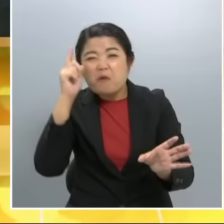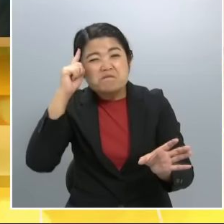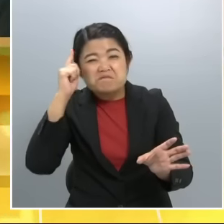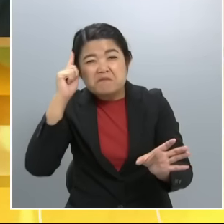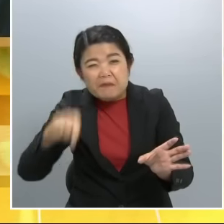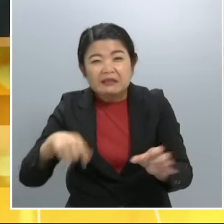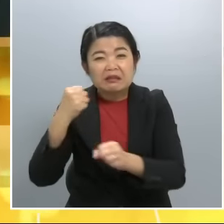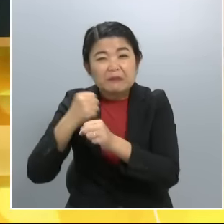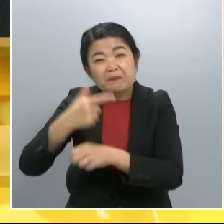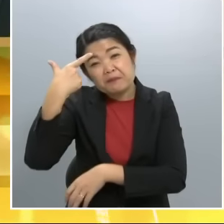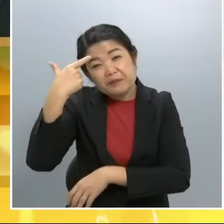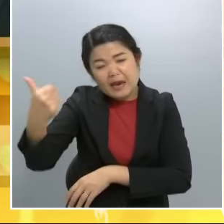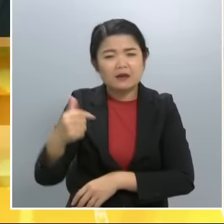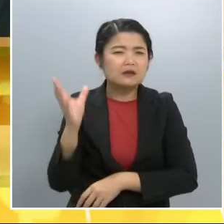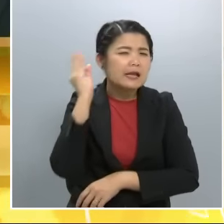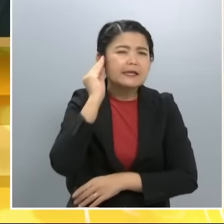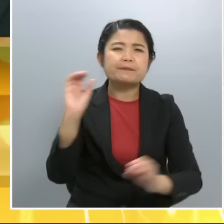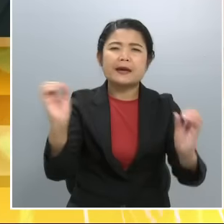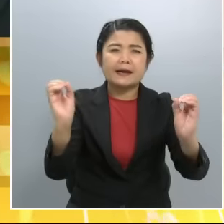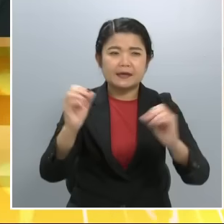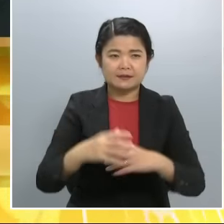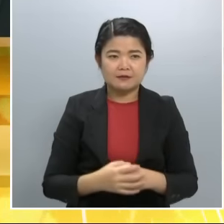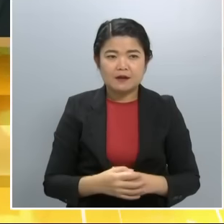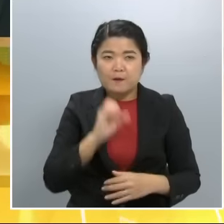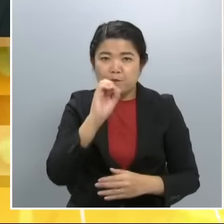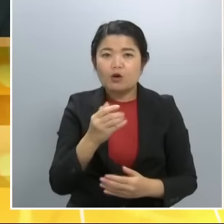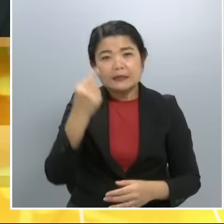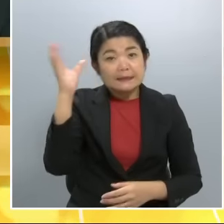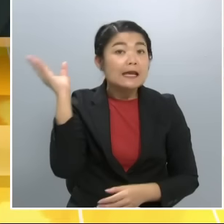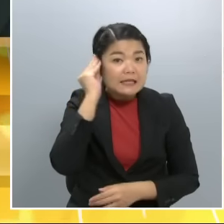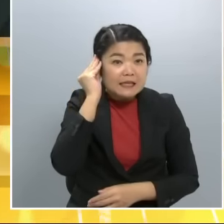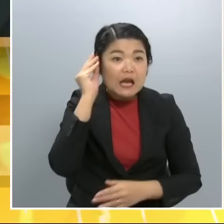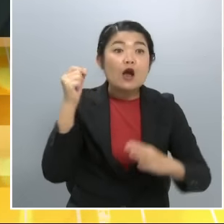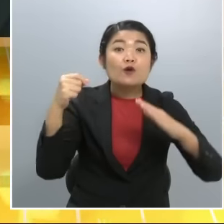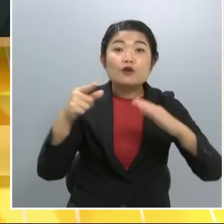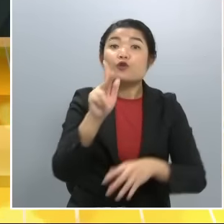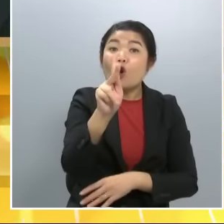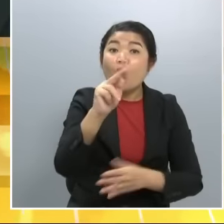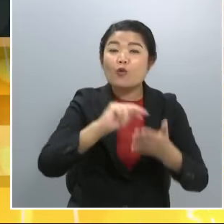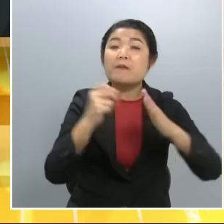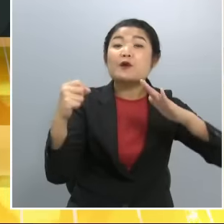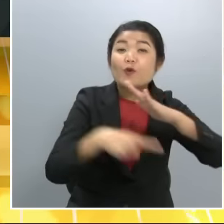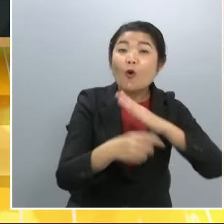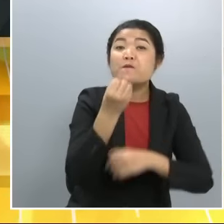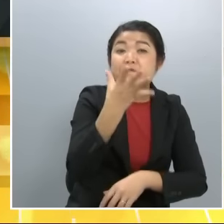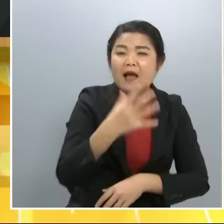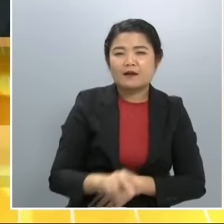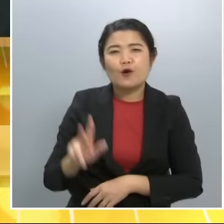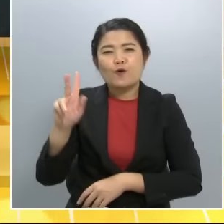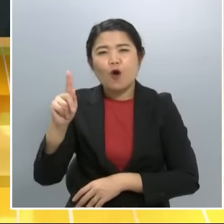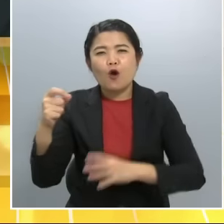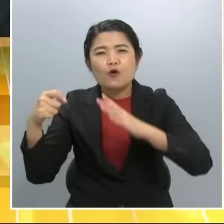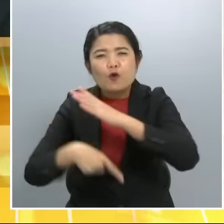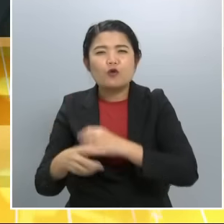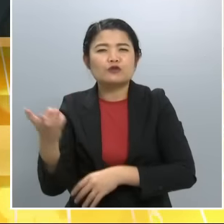นะครับเคยได้ยินเนี่ยก็บอกโกงมากโกงน้อยมันตัวกอนี่โกงมากขอโกงน้อยอะไรนี่ไม่เขาเคยวิจ